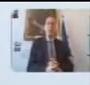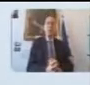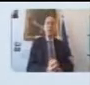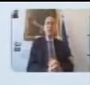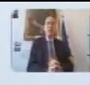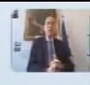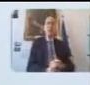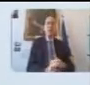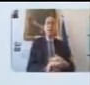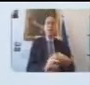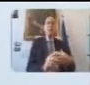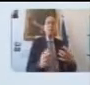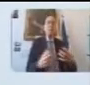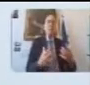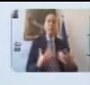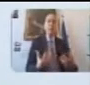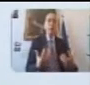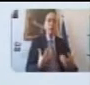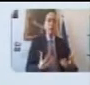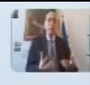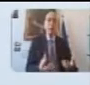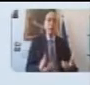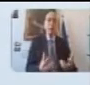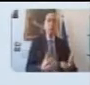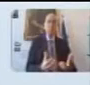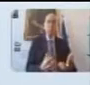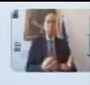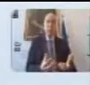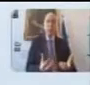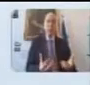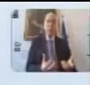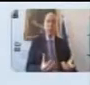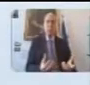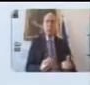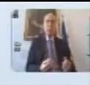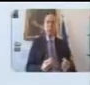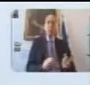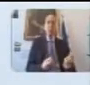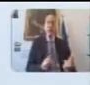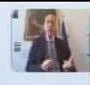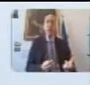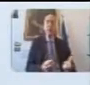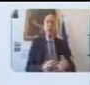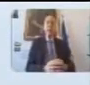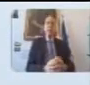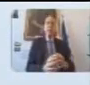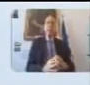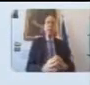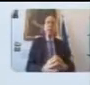alla guardia di finanza. Mi hanno proposto questo, che rischio, che succede?